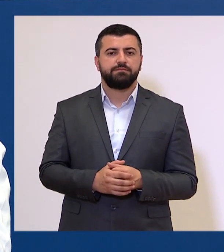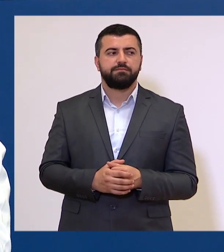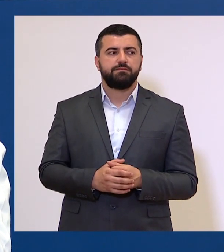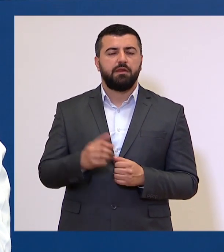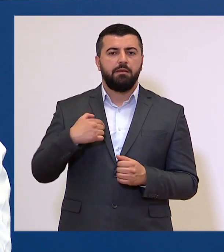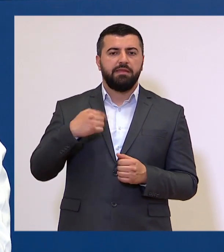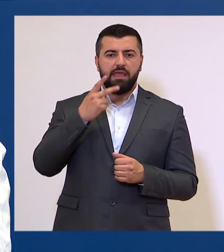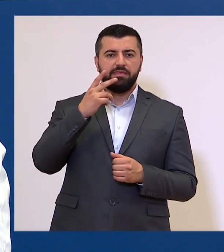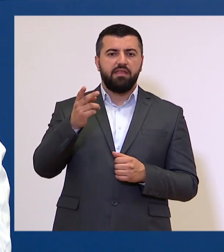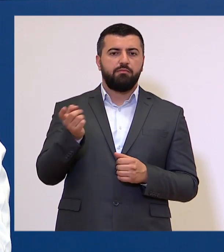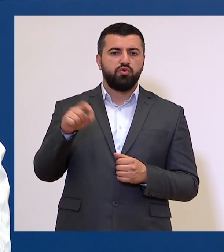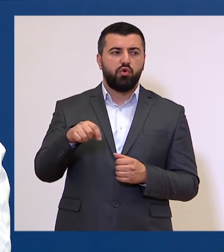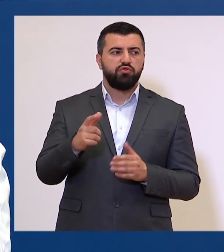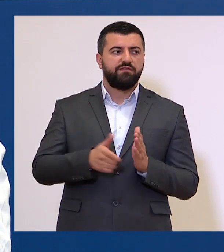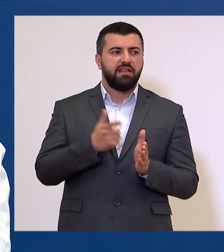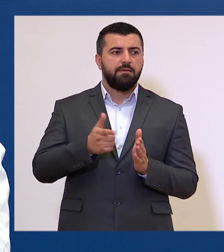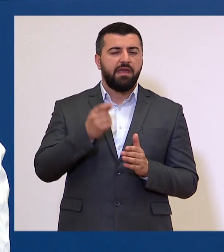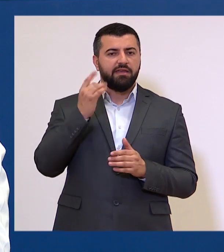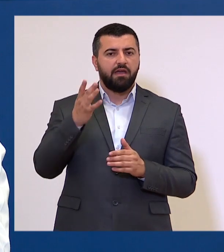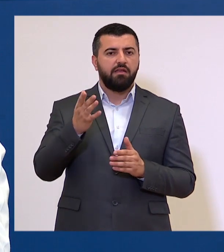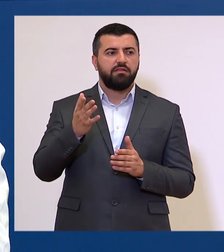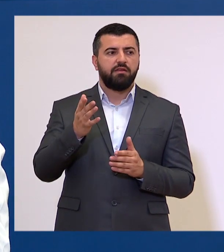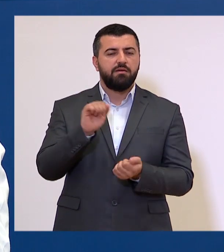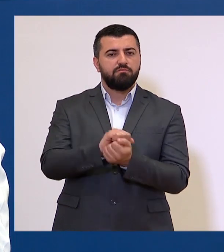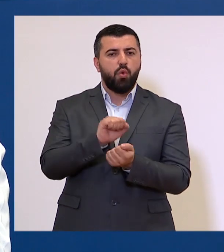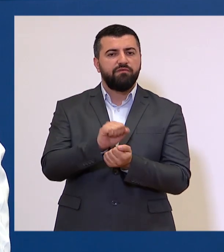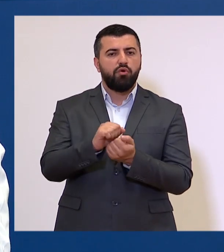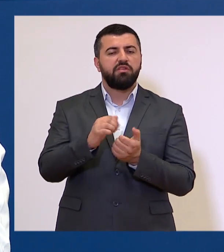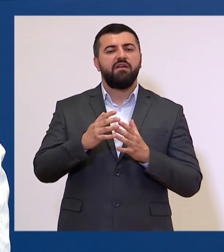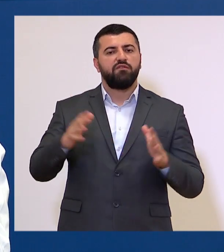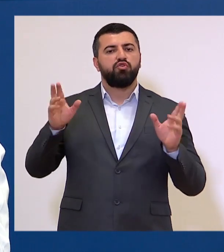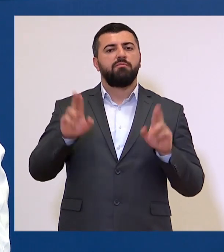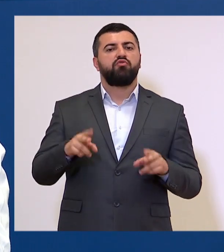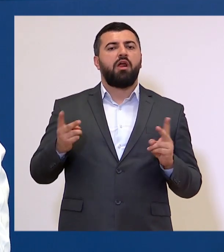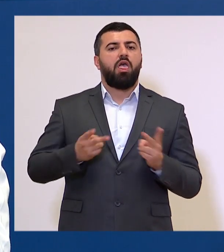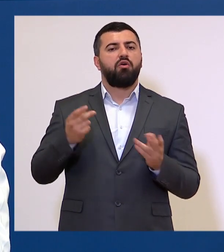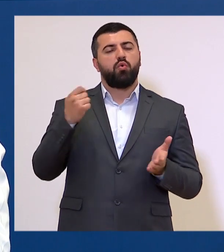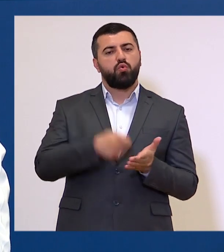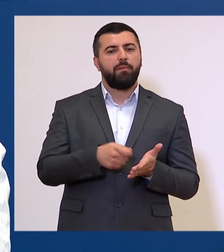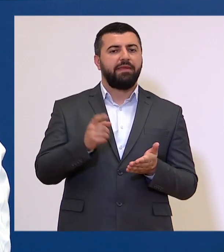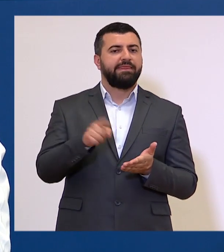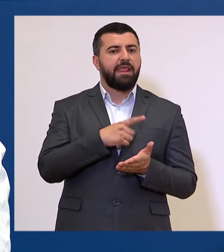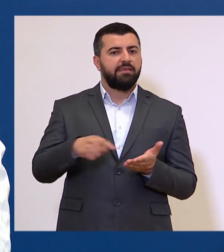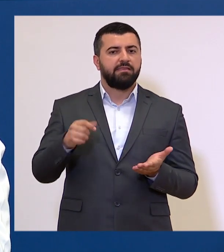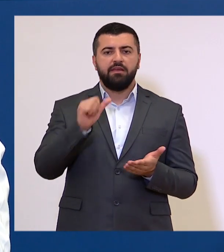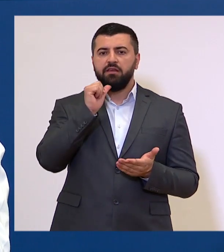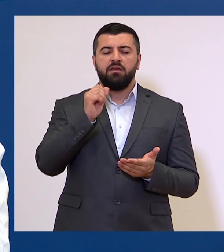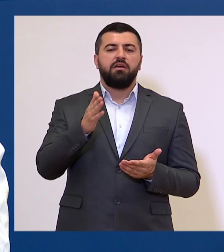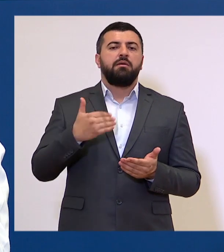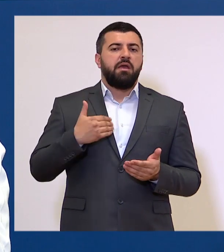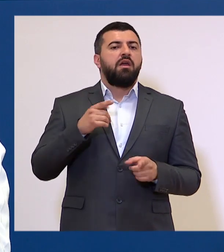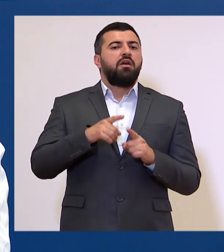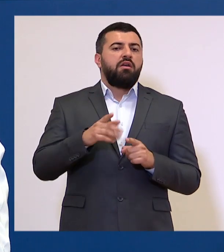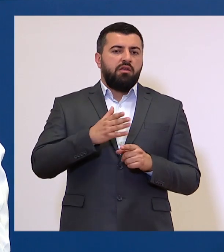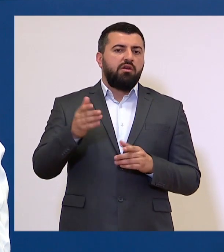Mi se nadamo da će doći vrijeme kad će ta proizvodnja biti tolika da će se moći lako doći do testa i naravno da ćemo mi